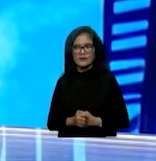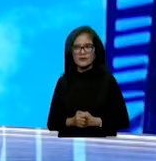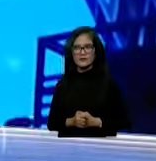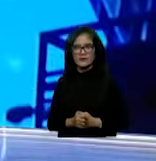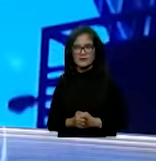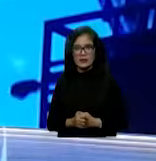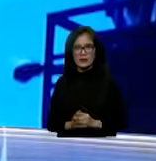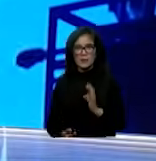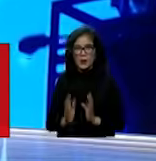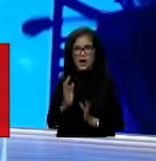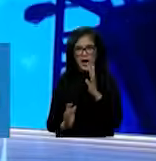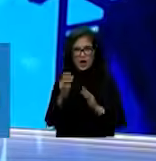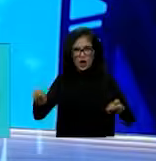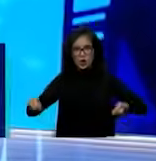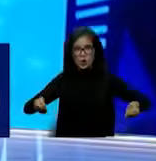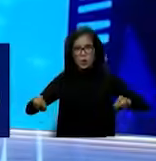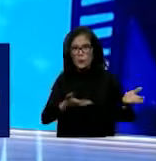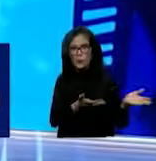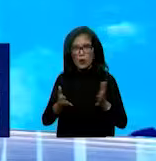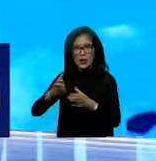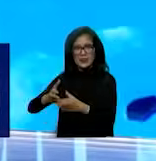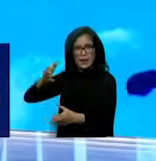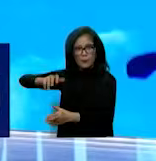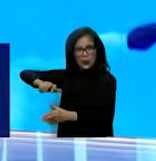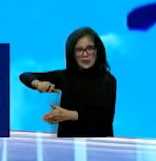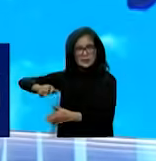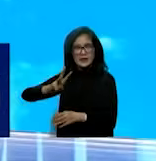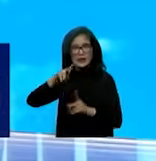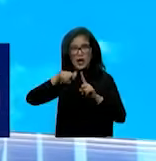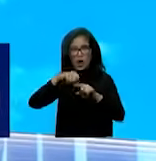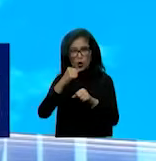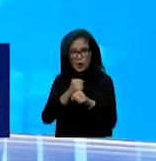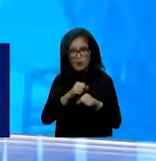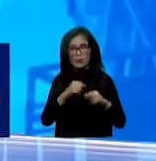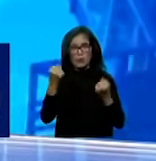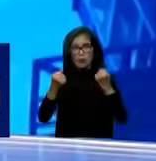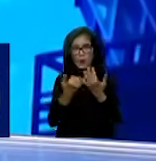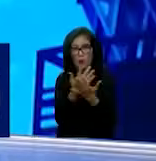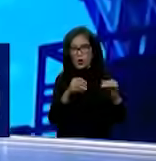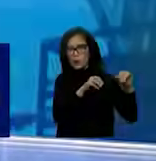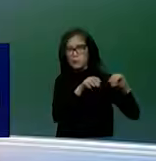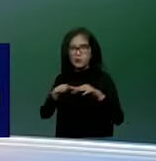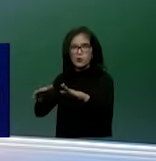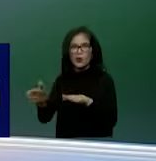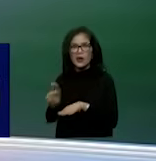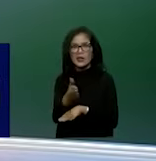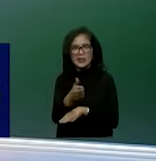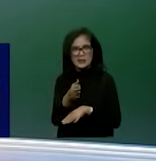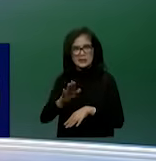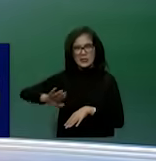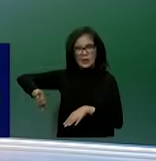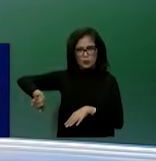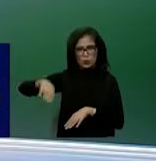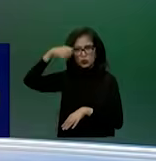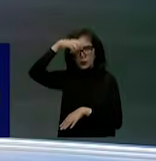Pemirsa, kebakaran truk pengangkut tabung LPG 3 kg menyambar mobil warga di Jalan Lintas Timur Banyuasin, Sumatera Selatan.